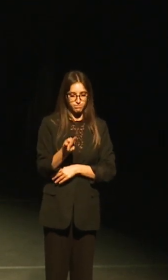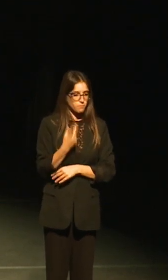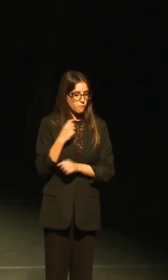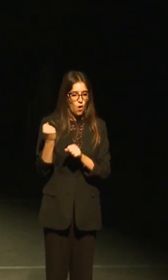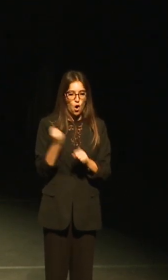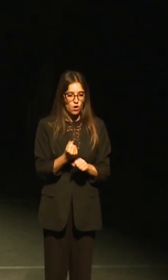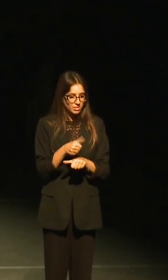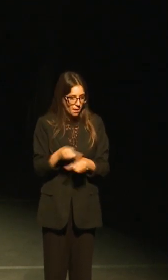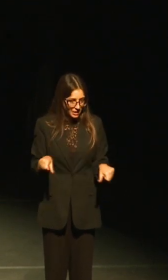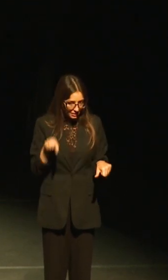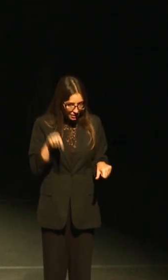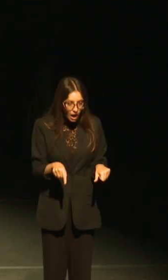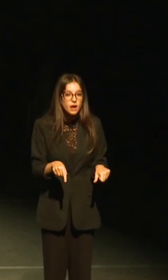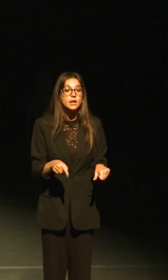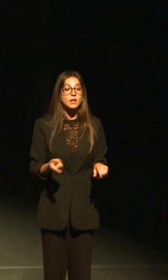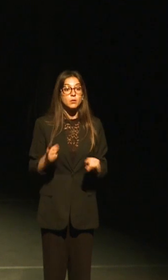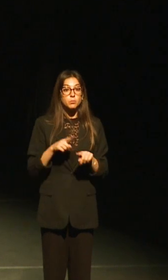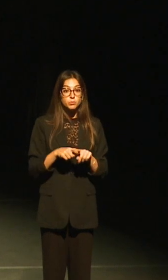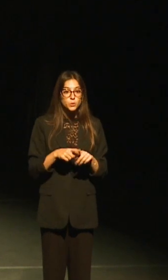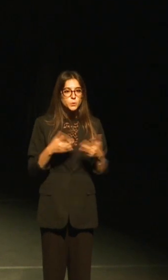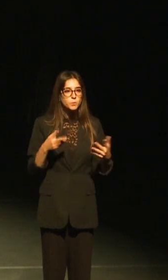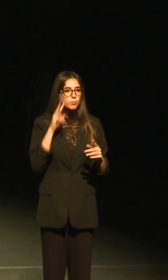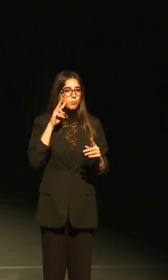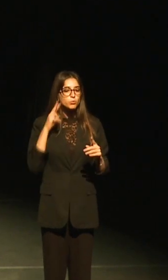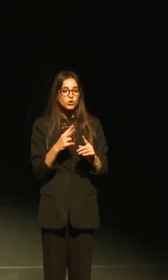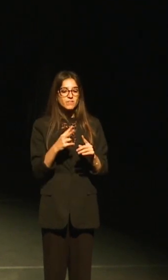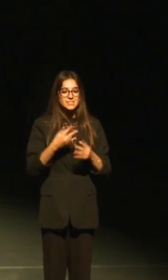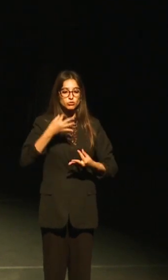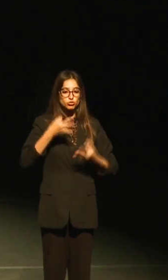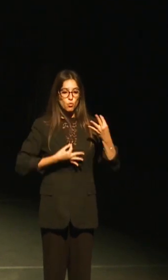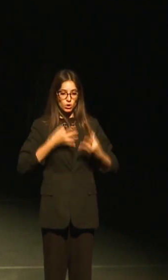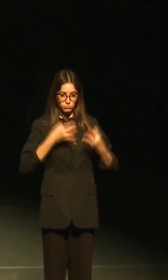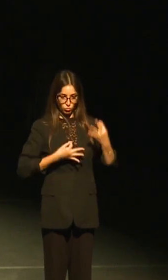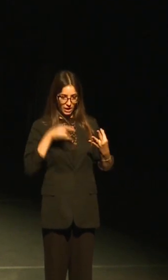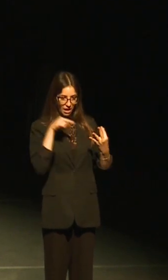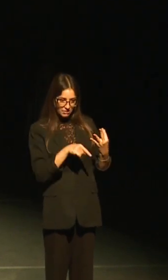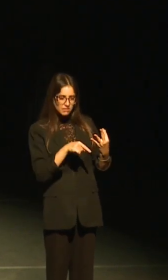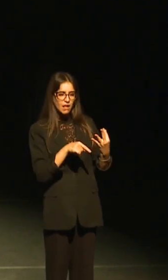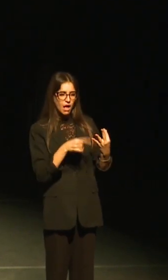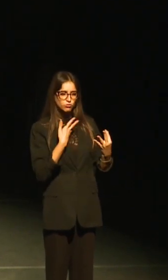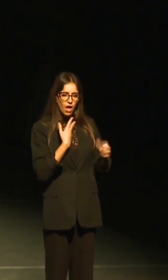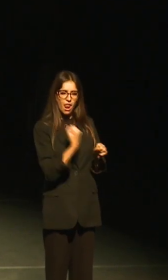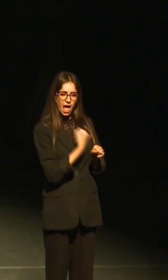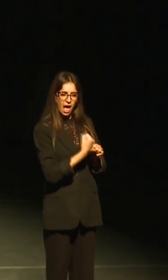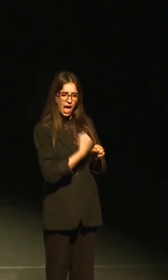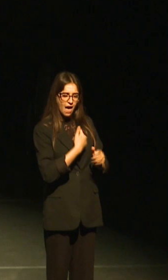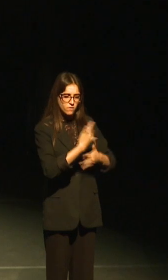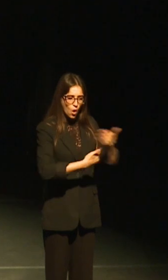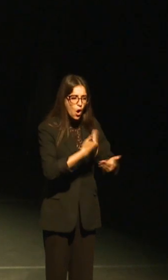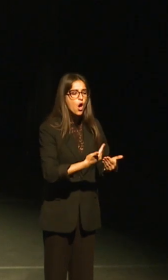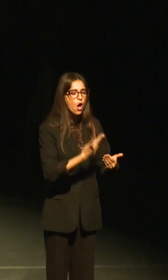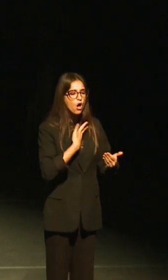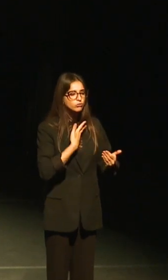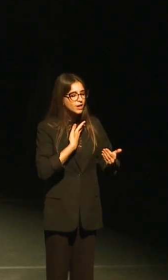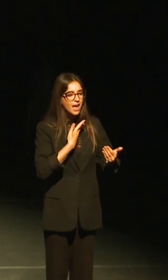Tutto ciò che è stato stato anche a livello giurisprudenziale che evidenziava proprio la mancanza di adeguatezza